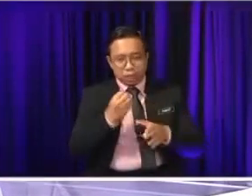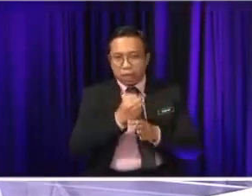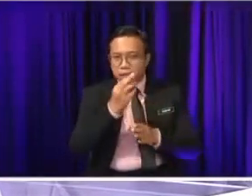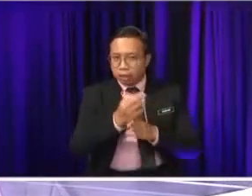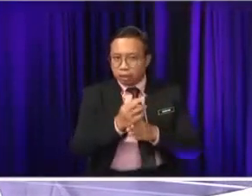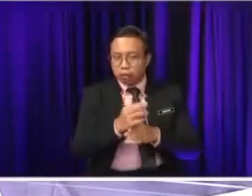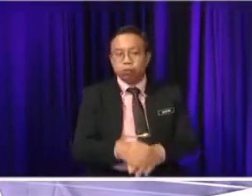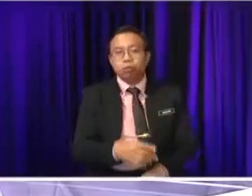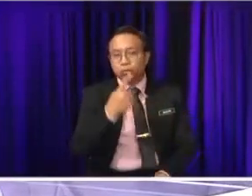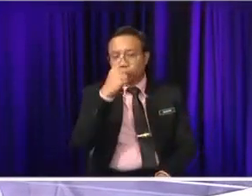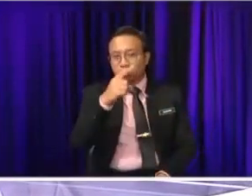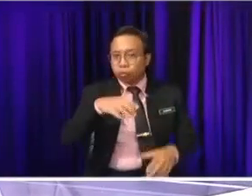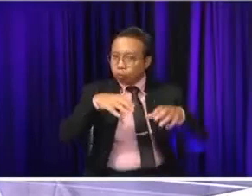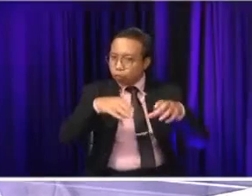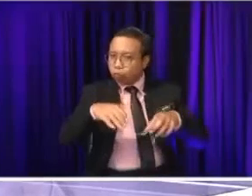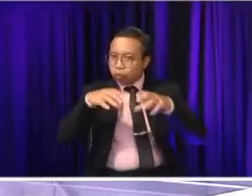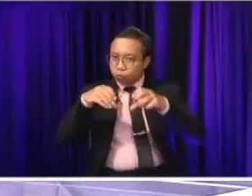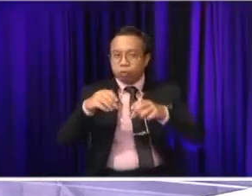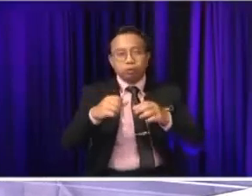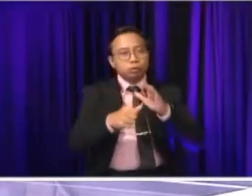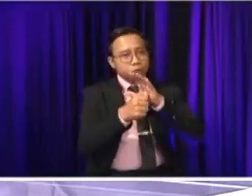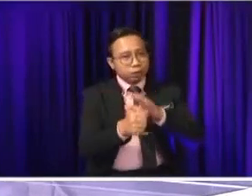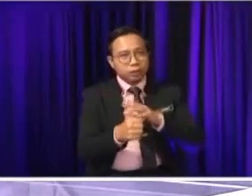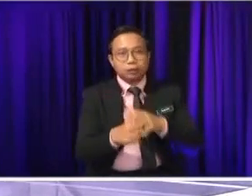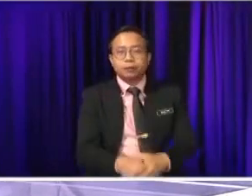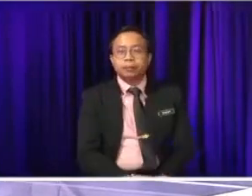untuk yang urutan di paham